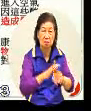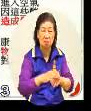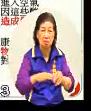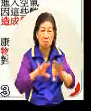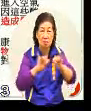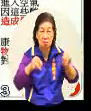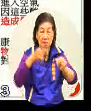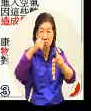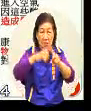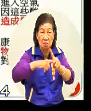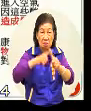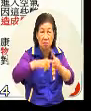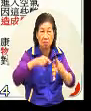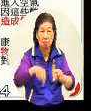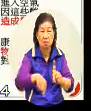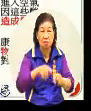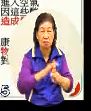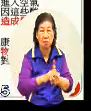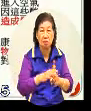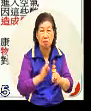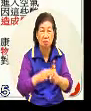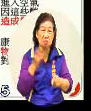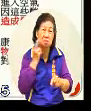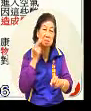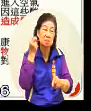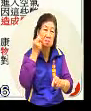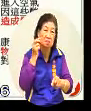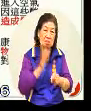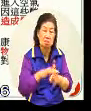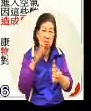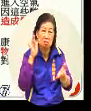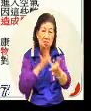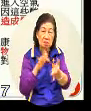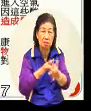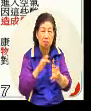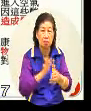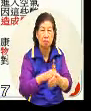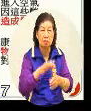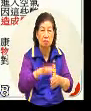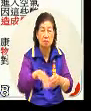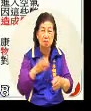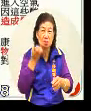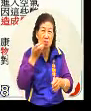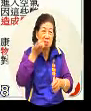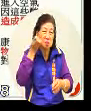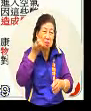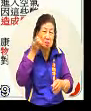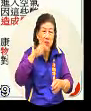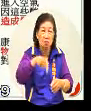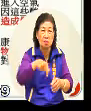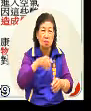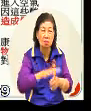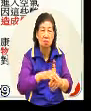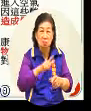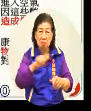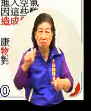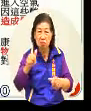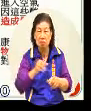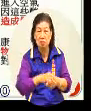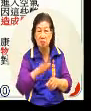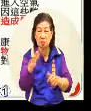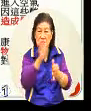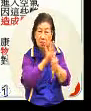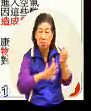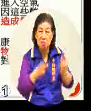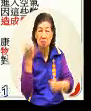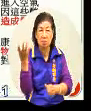盐分上升啦。会产生铁啦，啊，甲硫化物的毒害啦，啊，佮酸，迄落酸雾啦，就酸气就对啦，这嘛影响非常